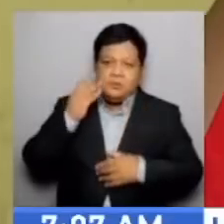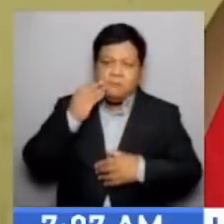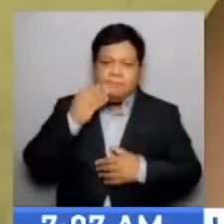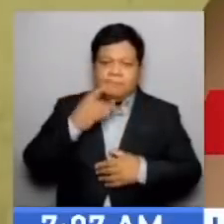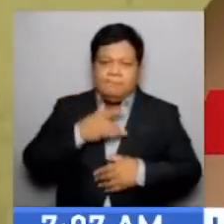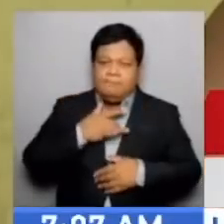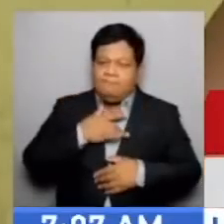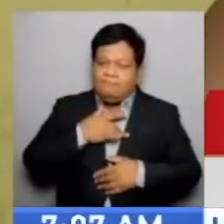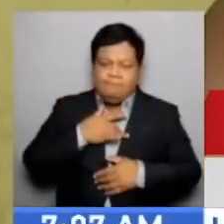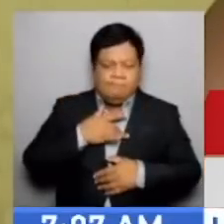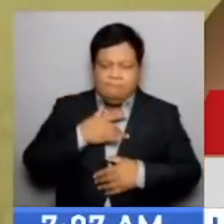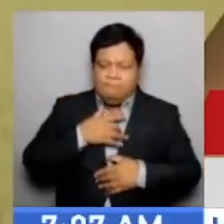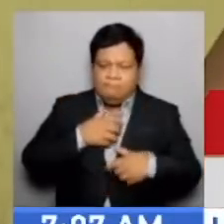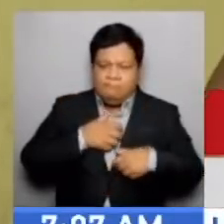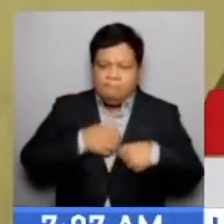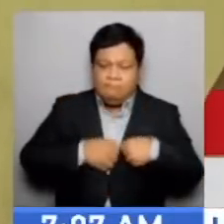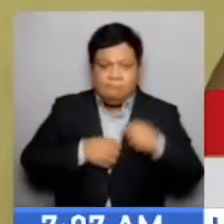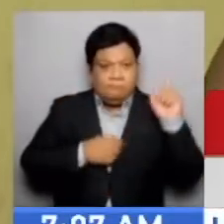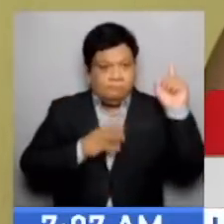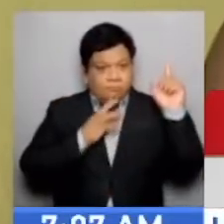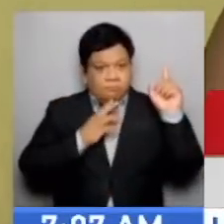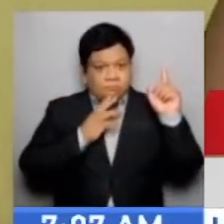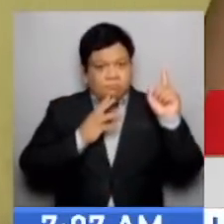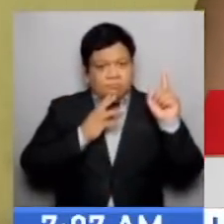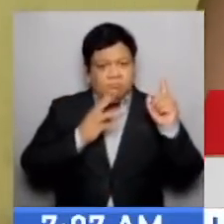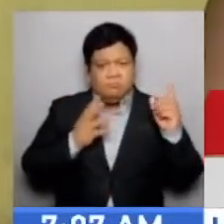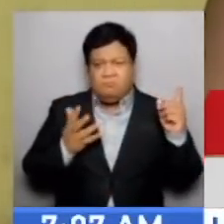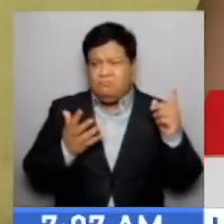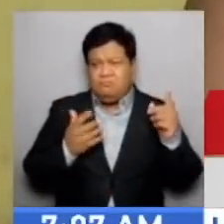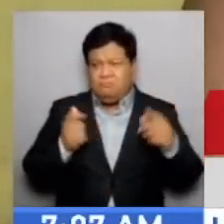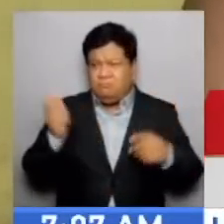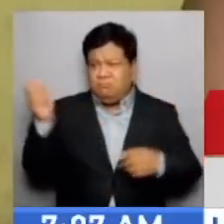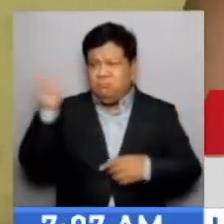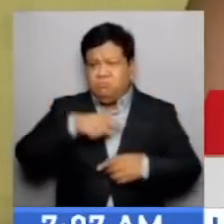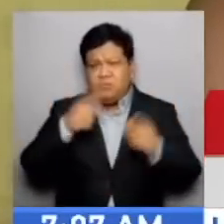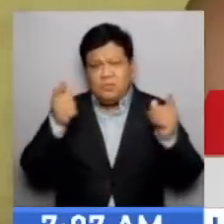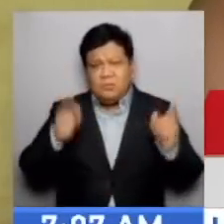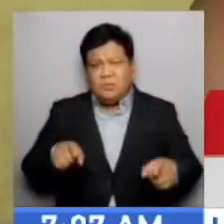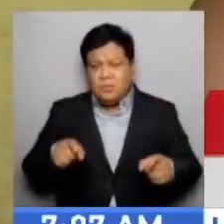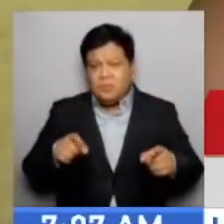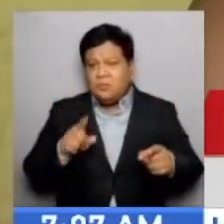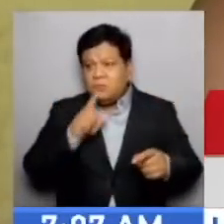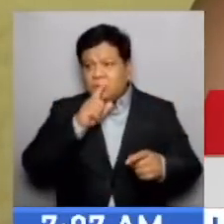mabilis talaga eh. Hindi nga namin naasahan na abutin yung bahay namin eh.